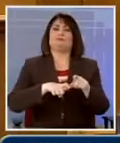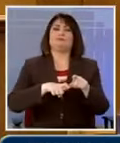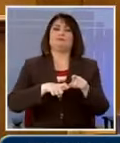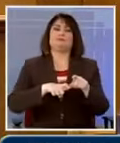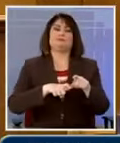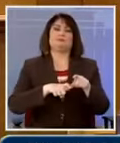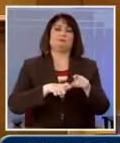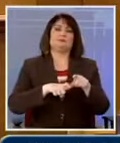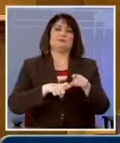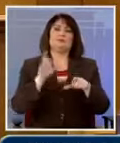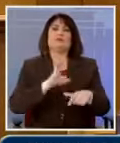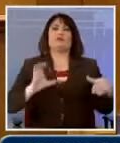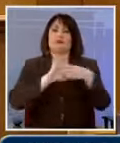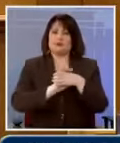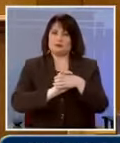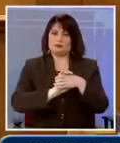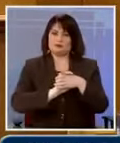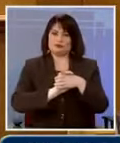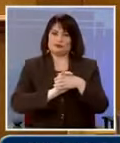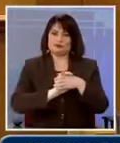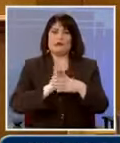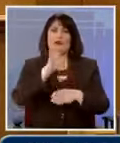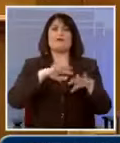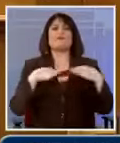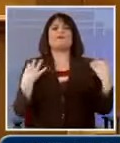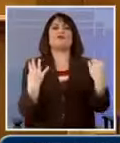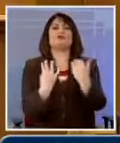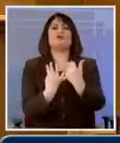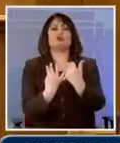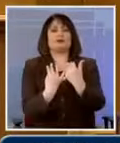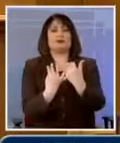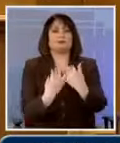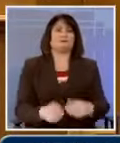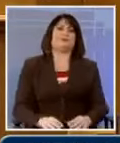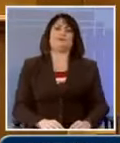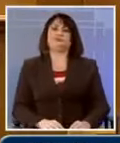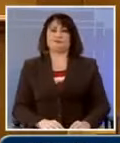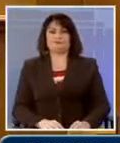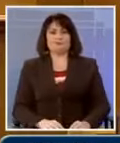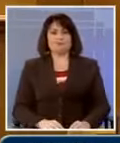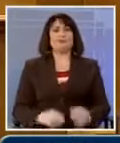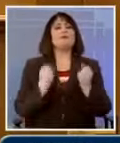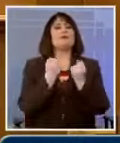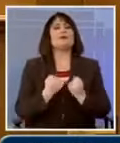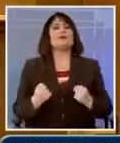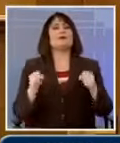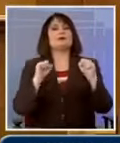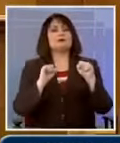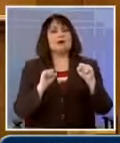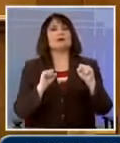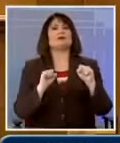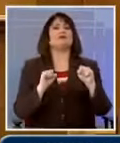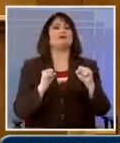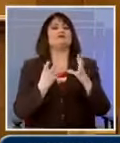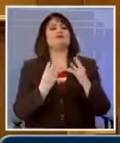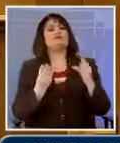ισότιμο εταίρο στην Ευρωπαϊκή Ένωση και στην Ευρωζώνη. Με μια ανεξάρτητη,